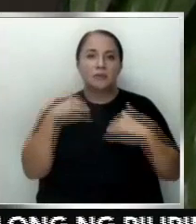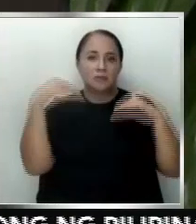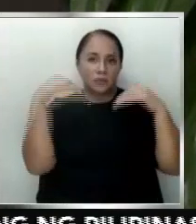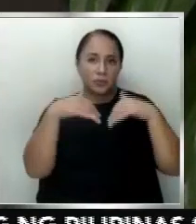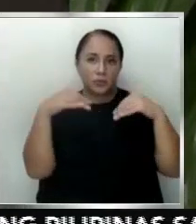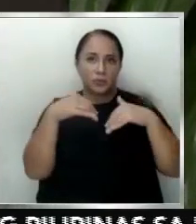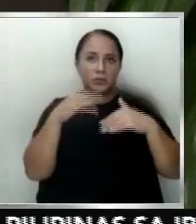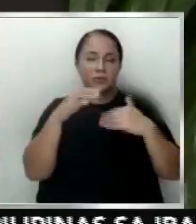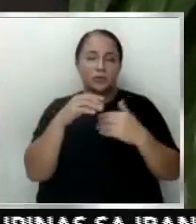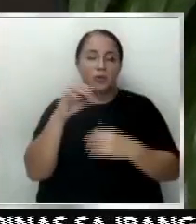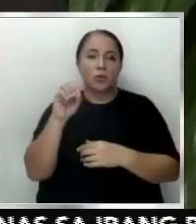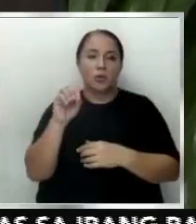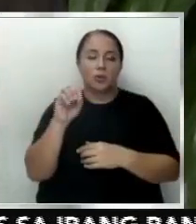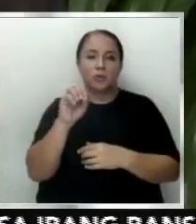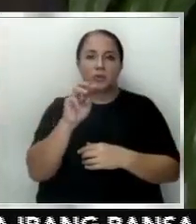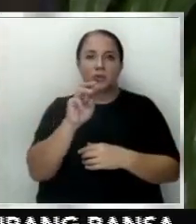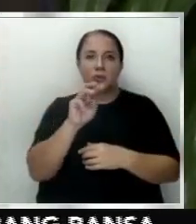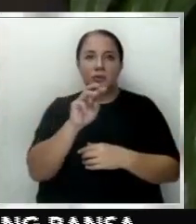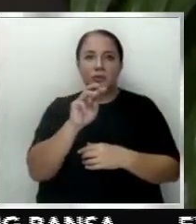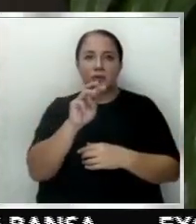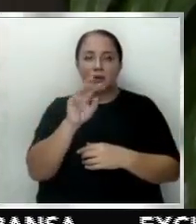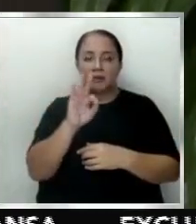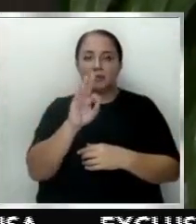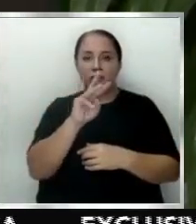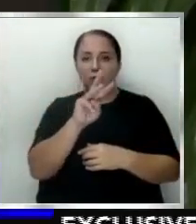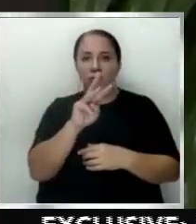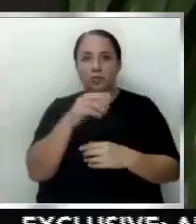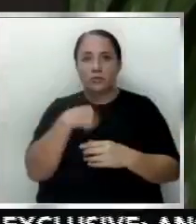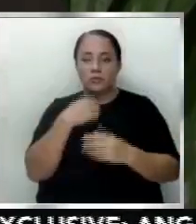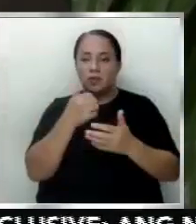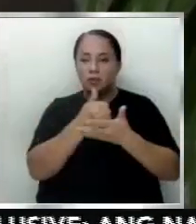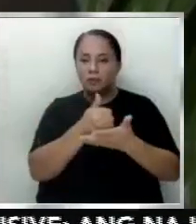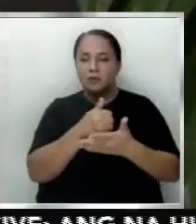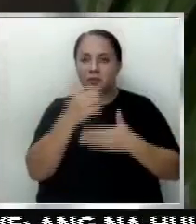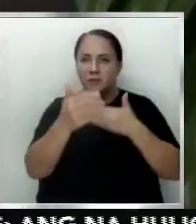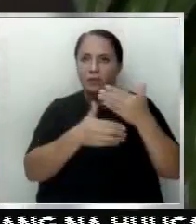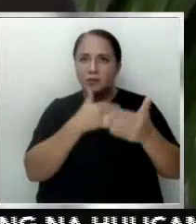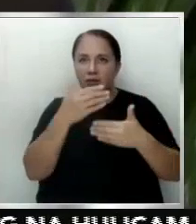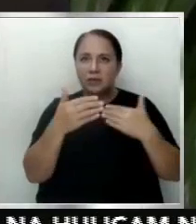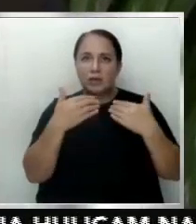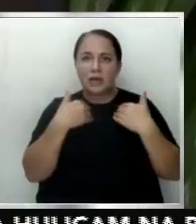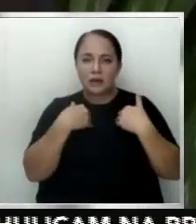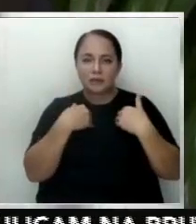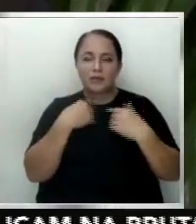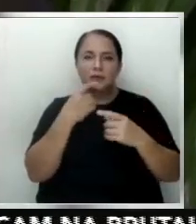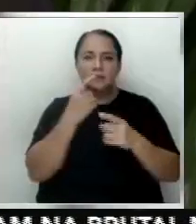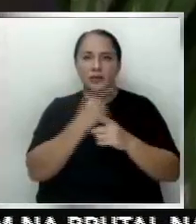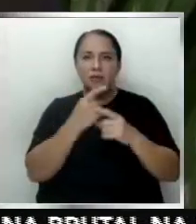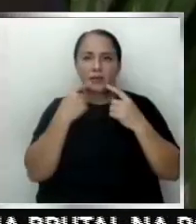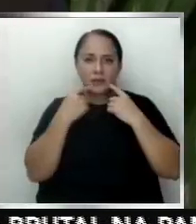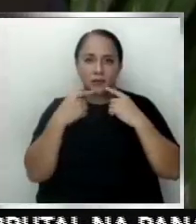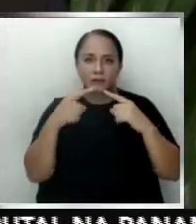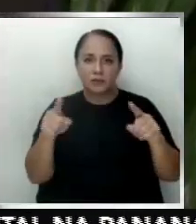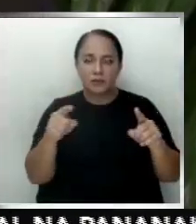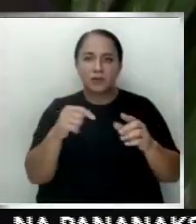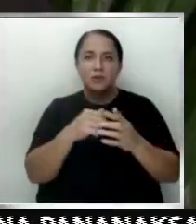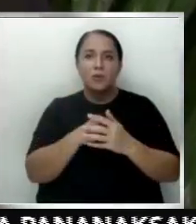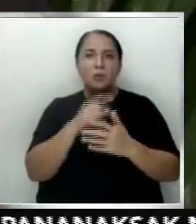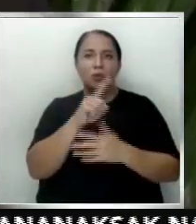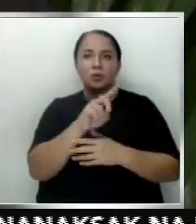Overseas Filipinos Bank and they will help us through this process. And there will be a appropriate announcement in